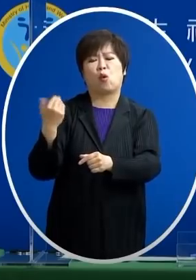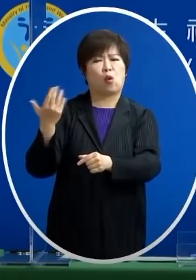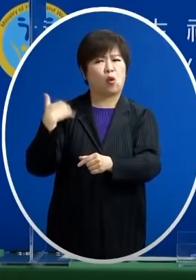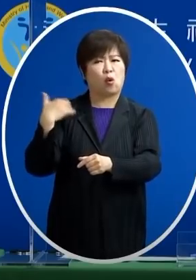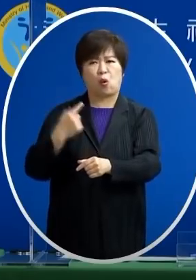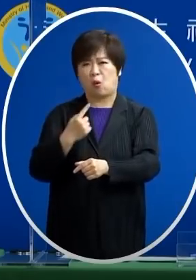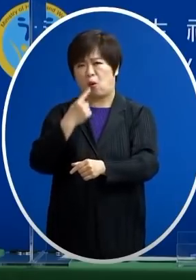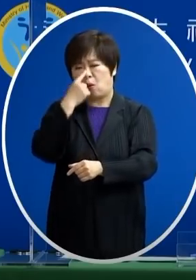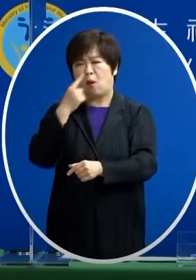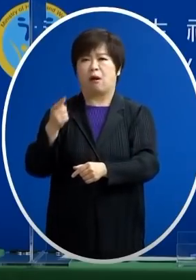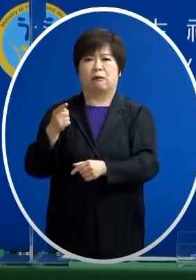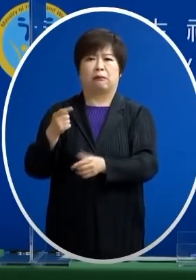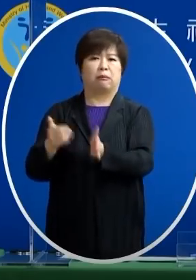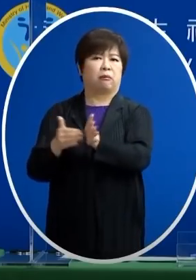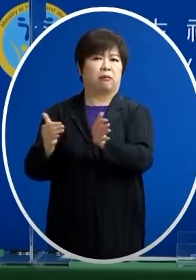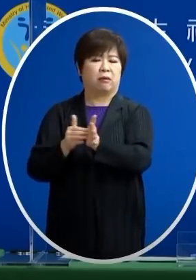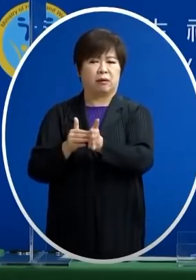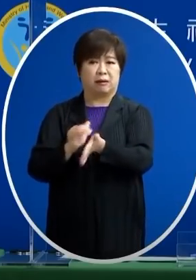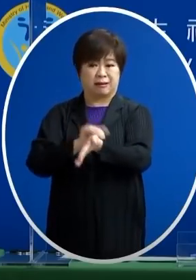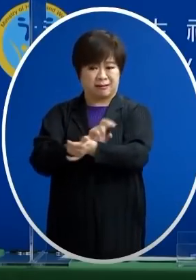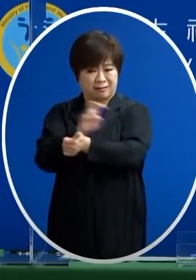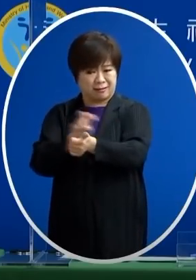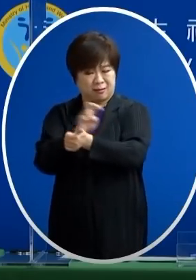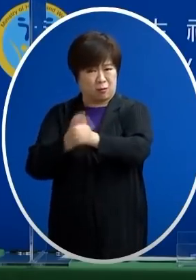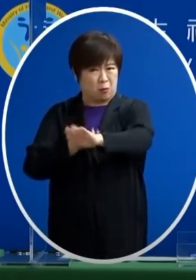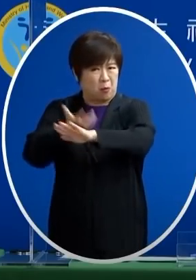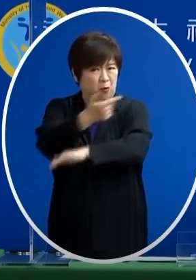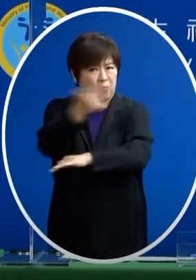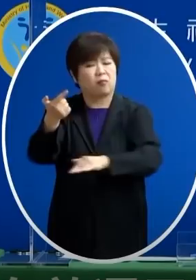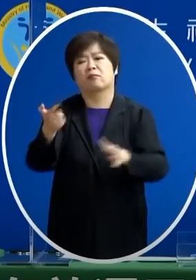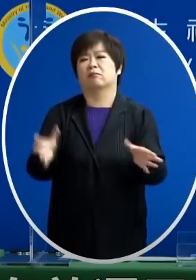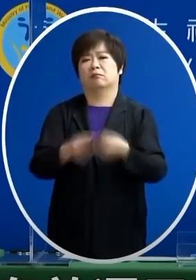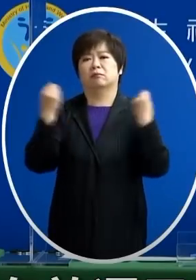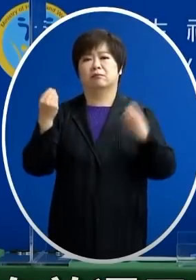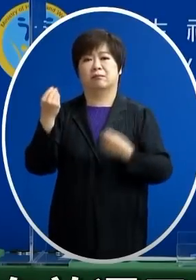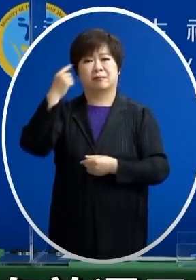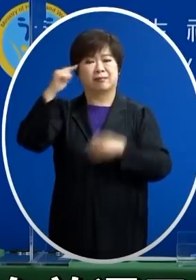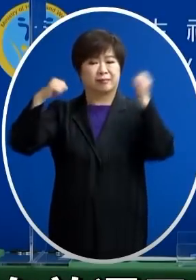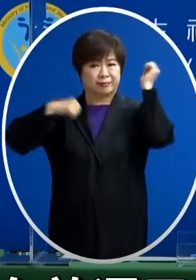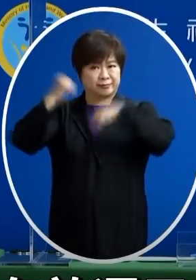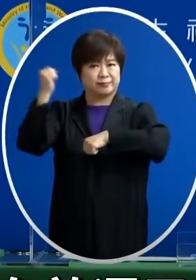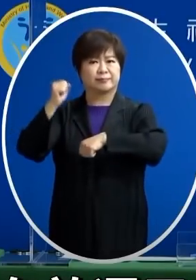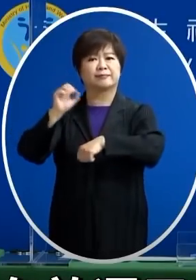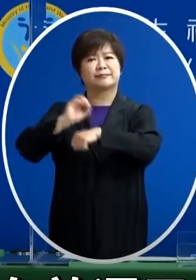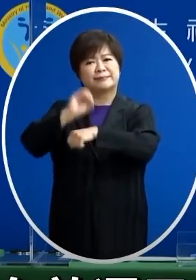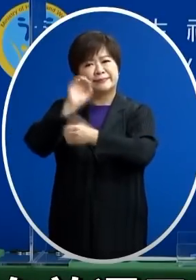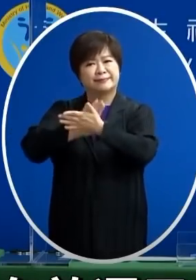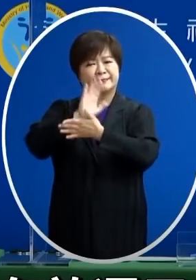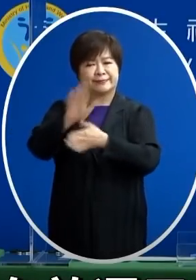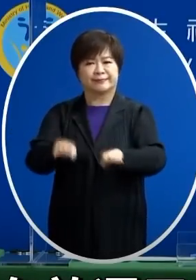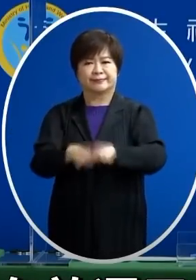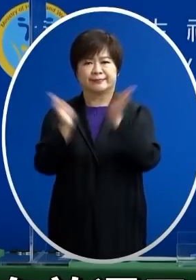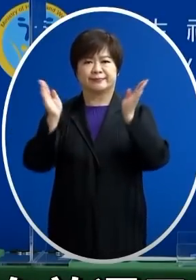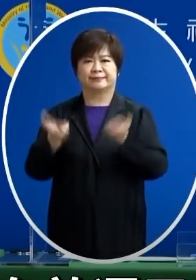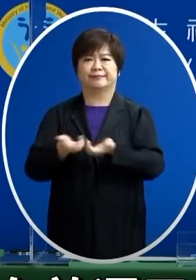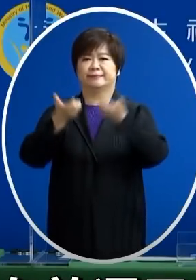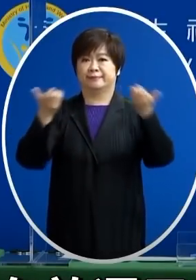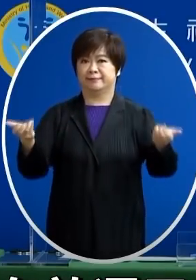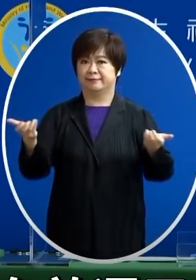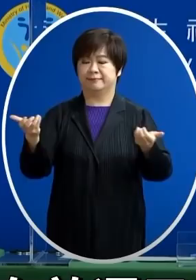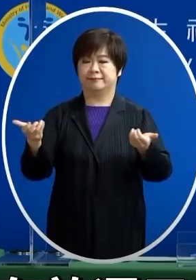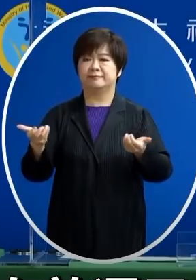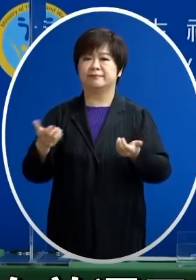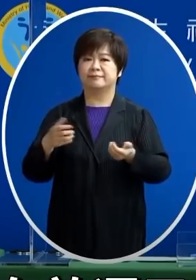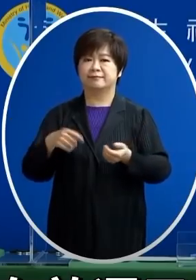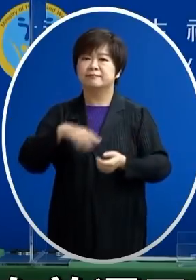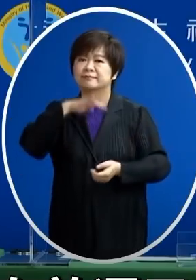什么医疗人员的照顾哈，所以我们决定从明天的凌晨零时起哈，会放宽我们分流条件的